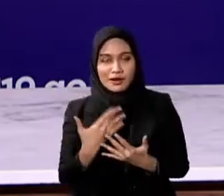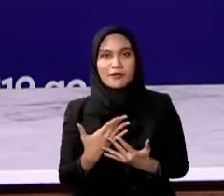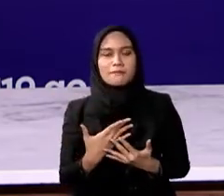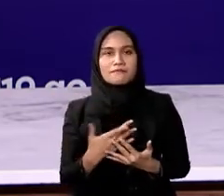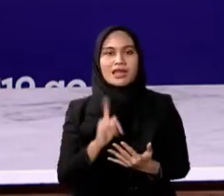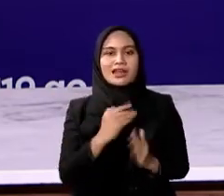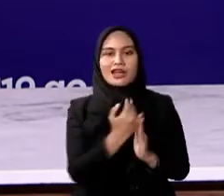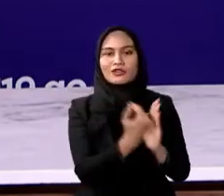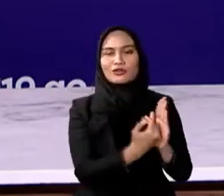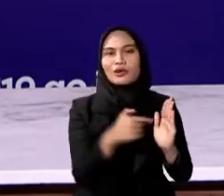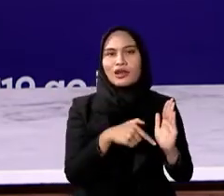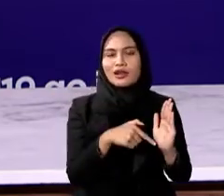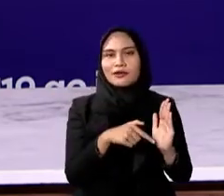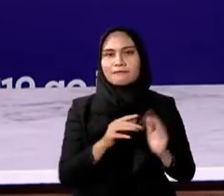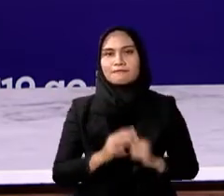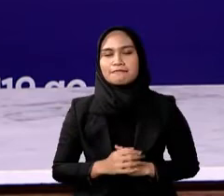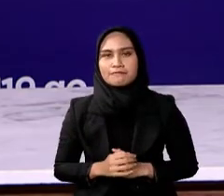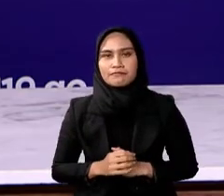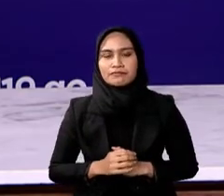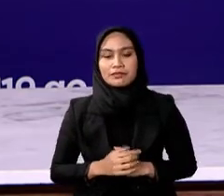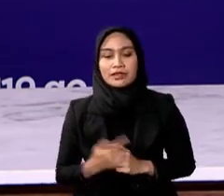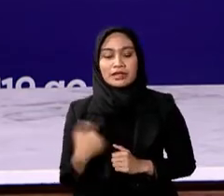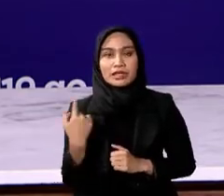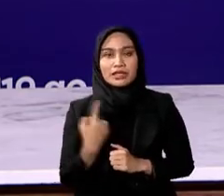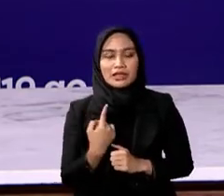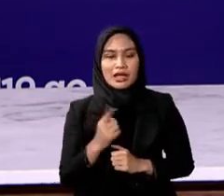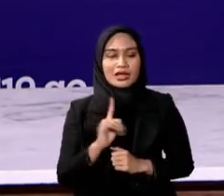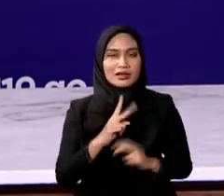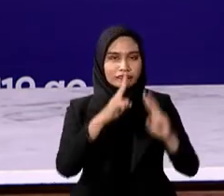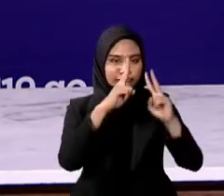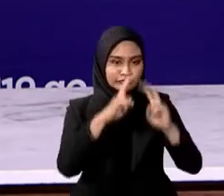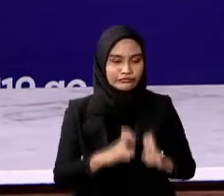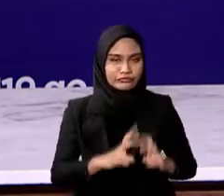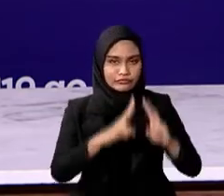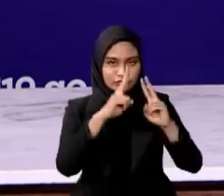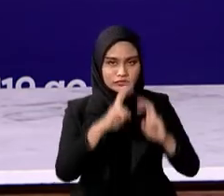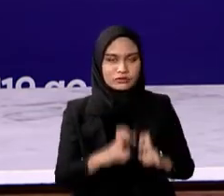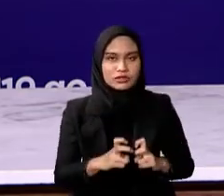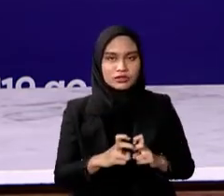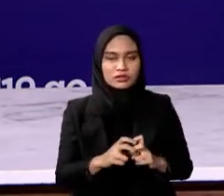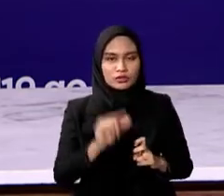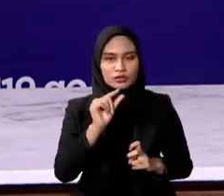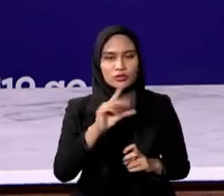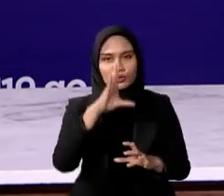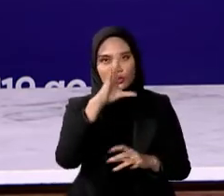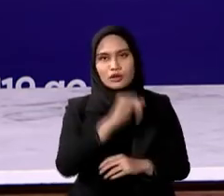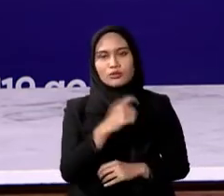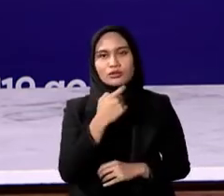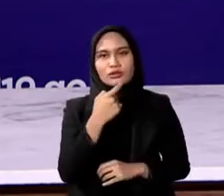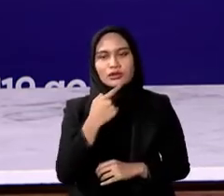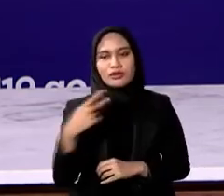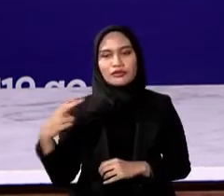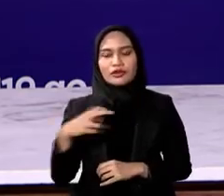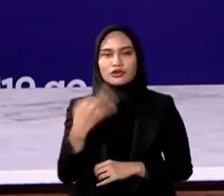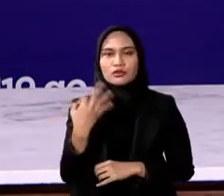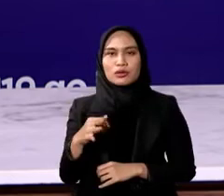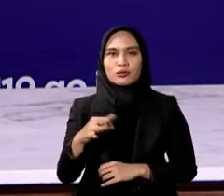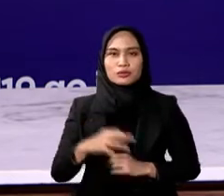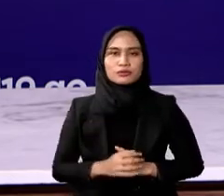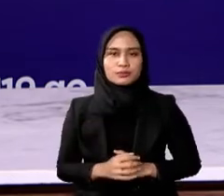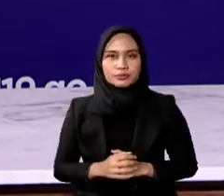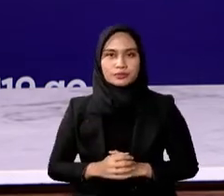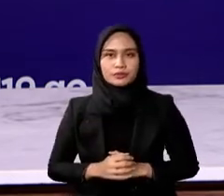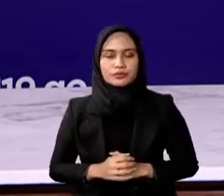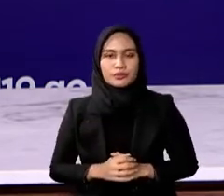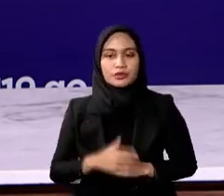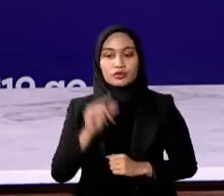surveillance perubahan genetika virus serta sebarannya secara nasional maupun global sebagai